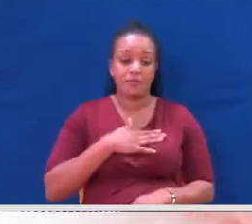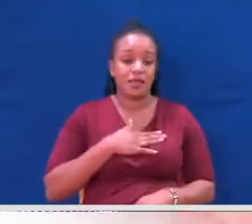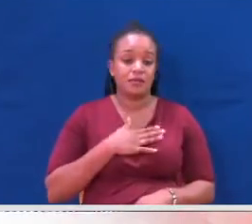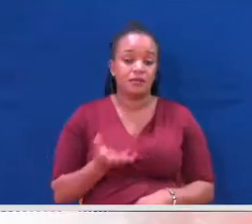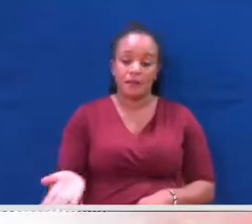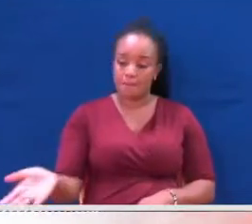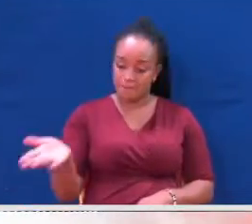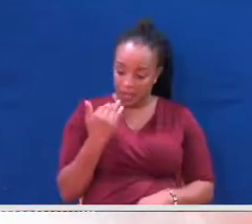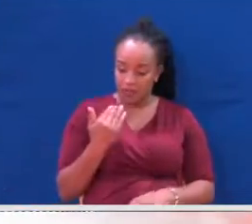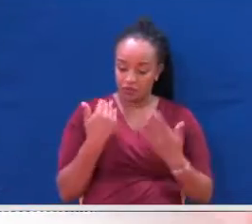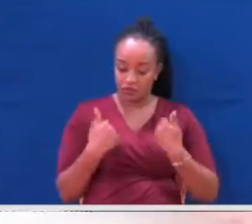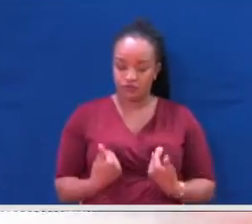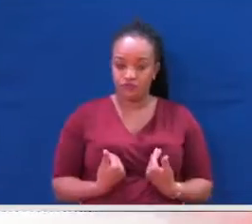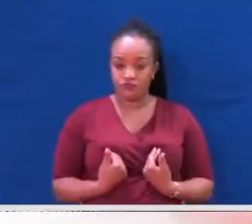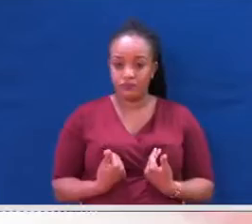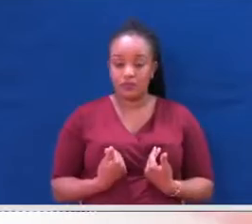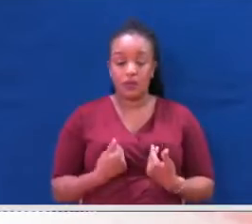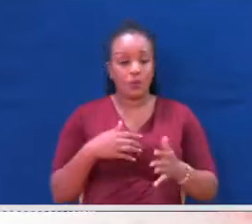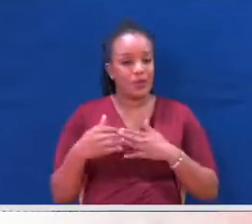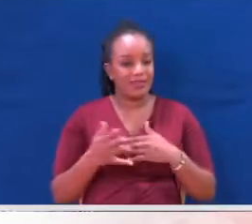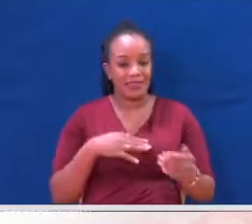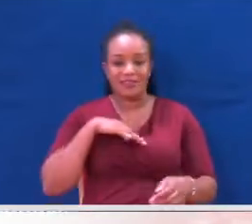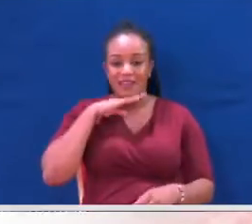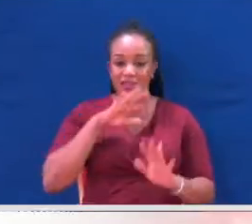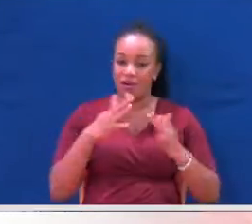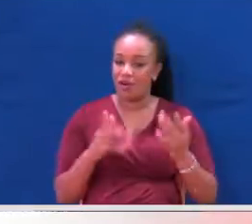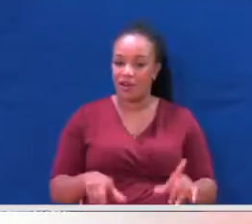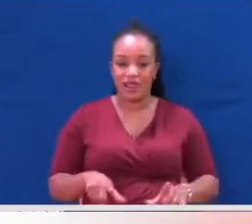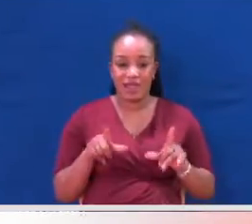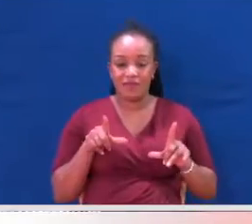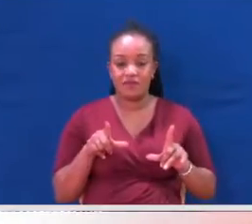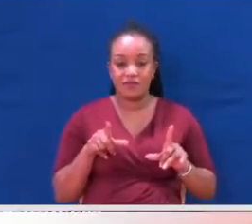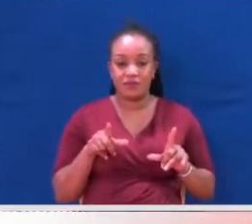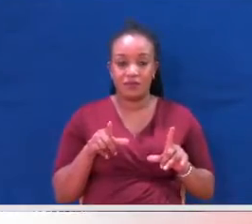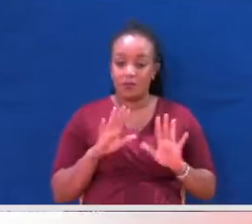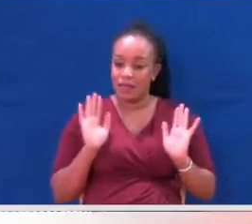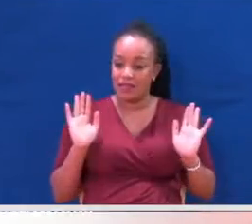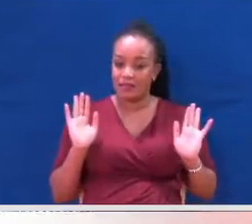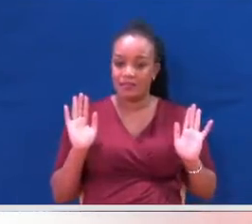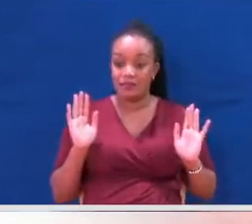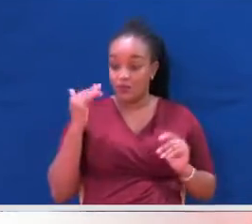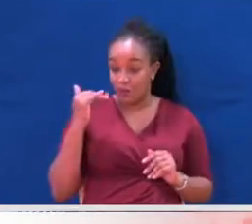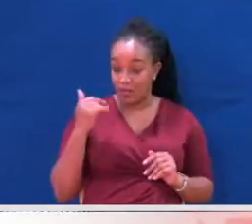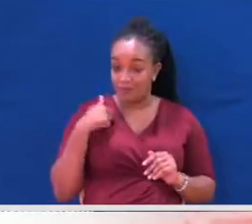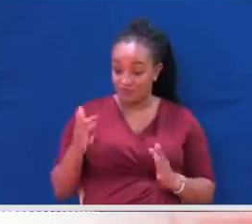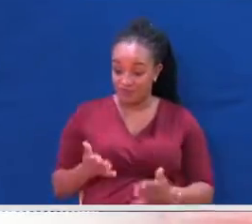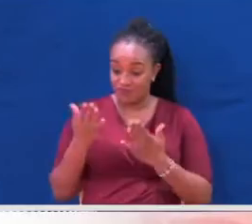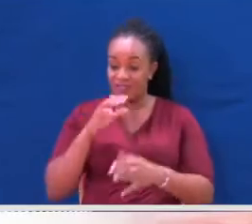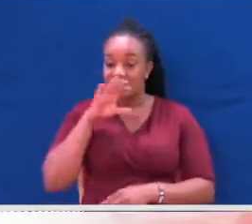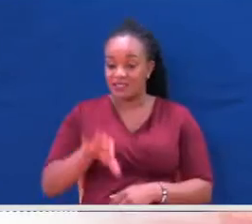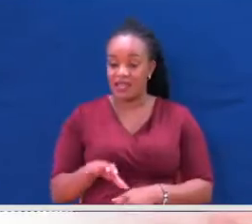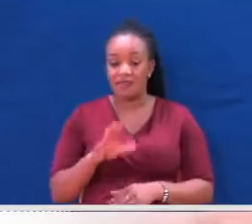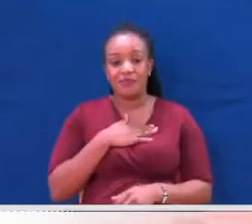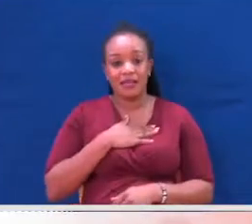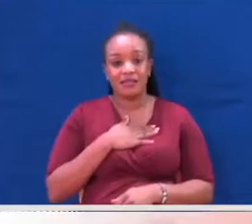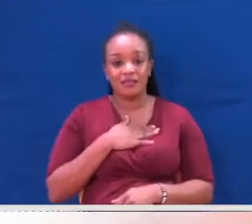wamrudishe kwa mkono yangu, kama ako dead or alive, iyo tu, kwa sababu mimi pia niliwapea. Kama wanakuja kufanya